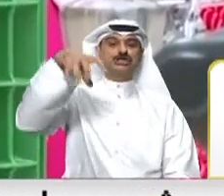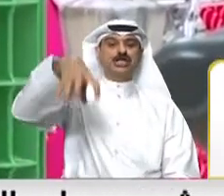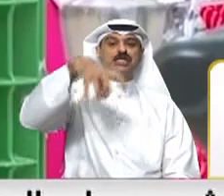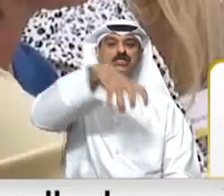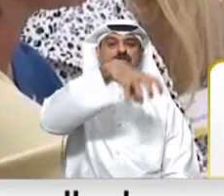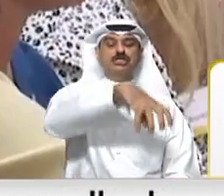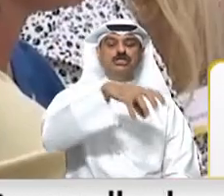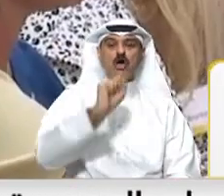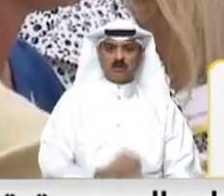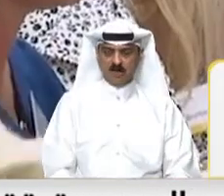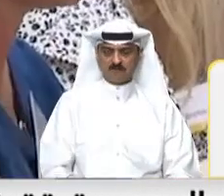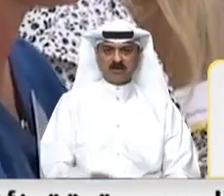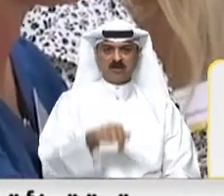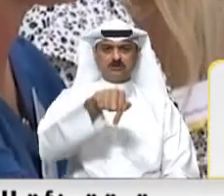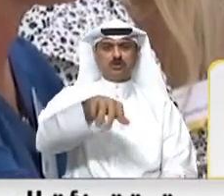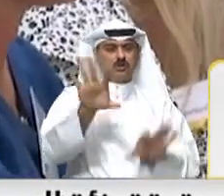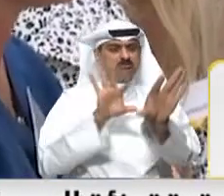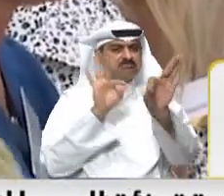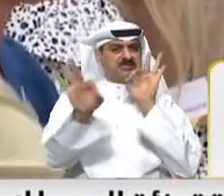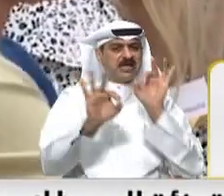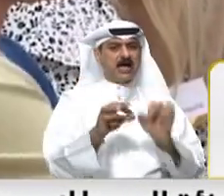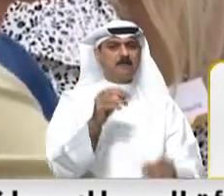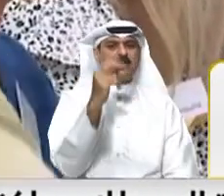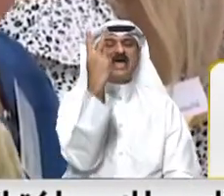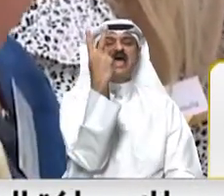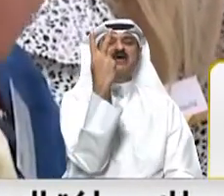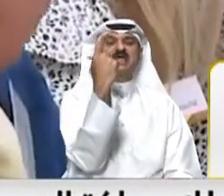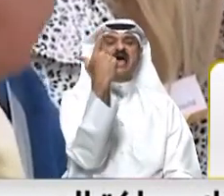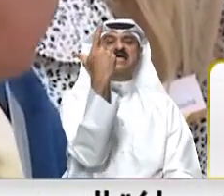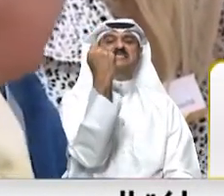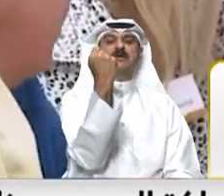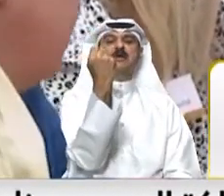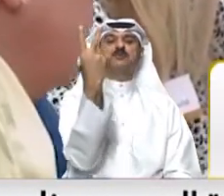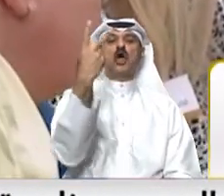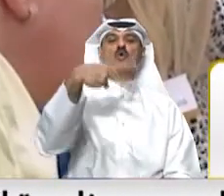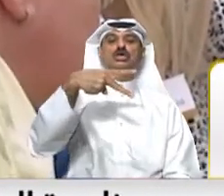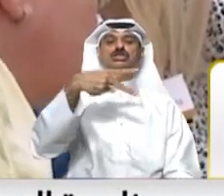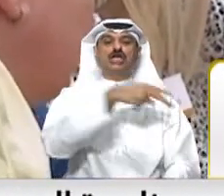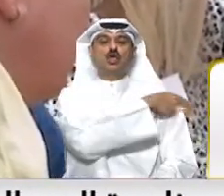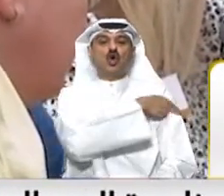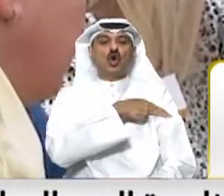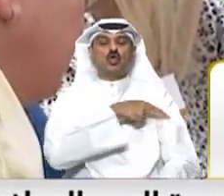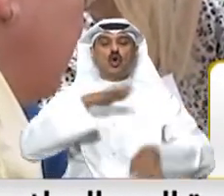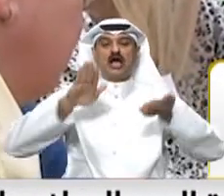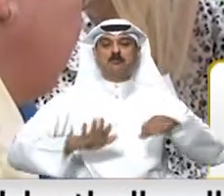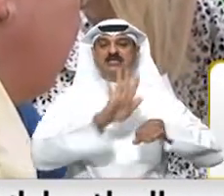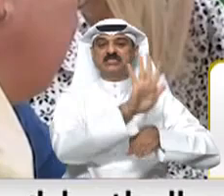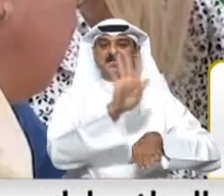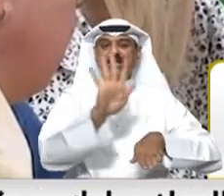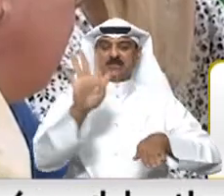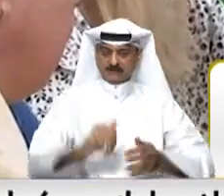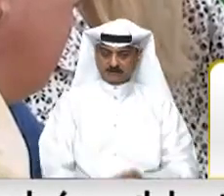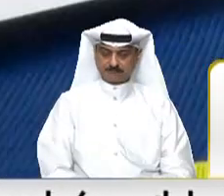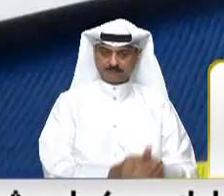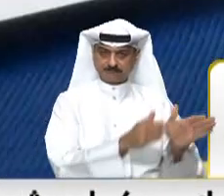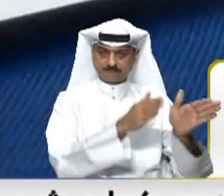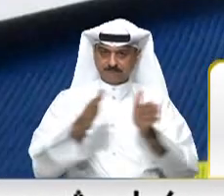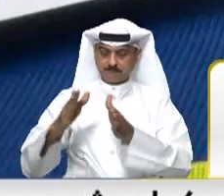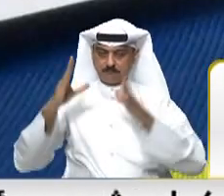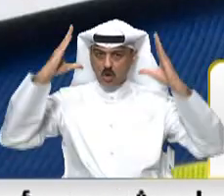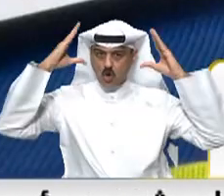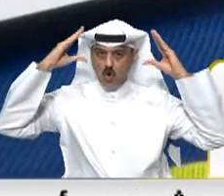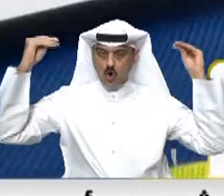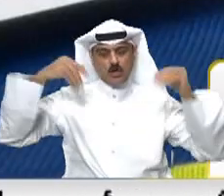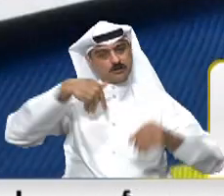لانتخاب 720 نائبا. ودعي الأوروبيون البالغ عددهم 370 مليونا للإدلاء بأصواتهم